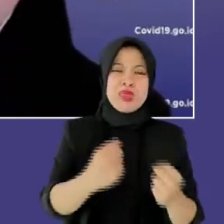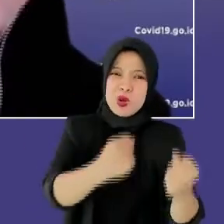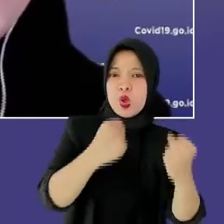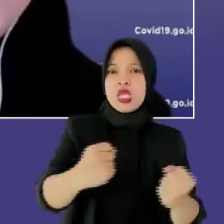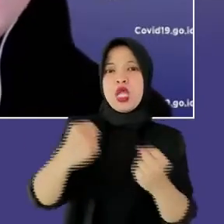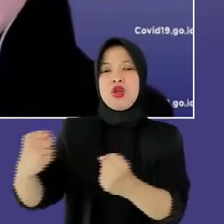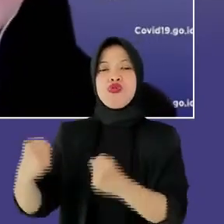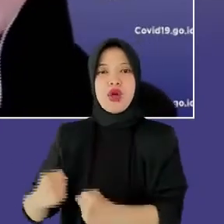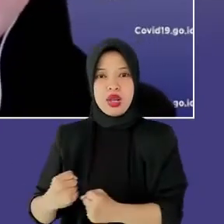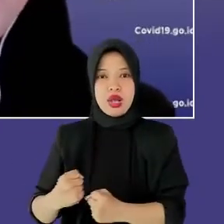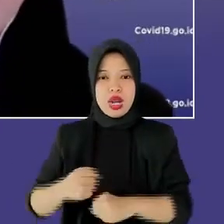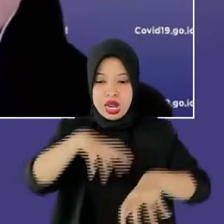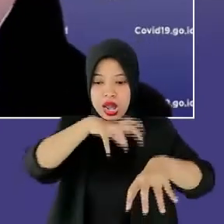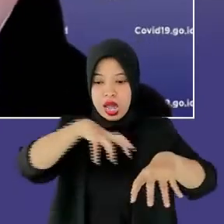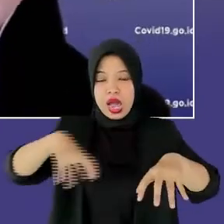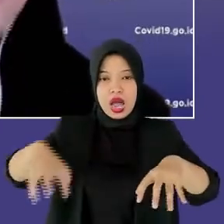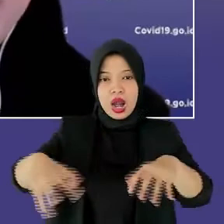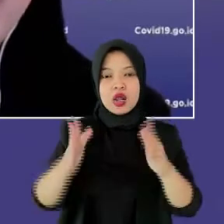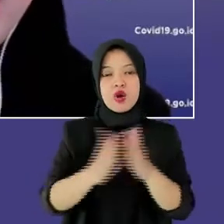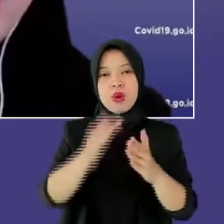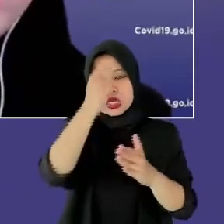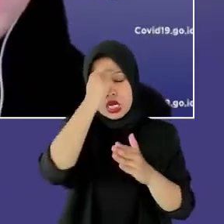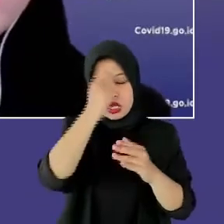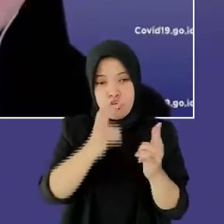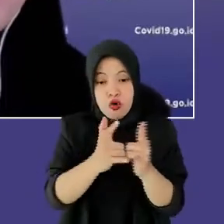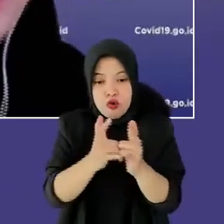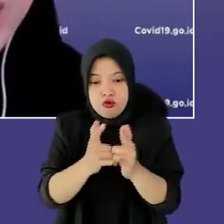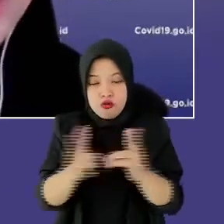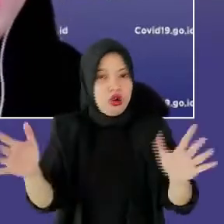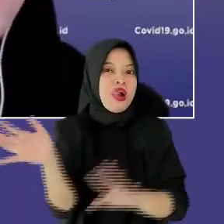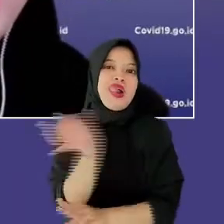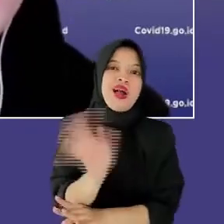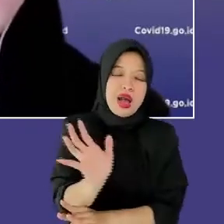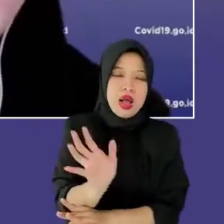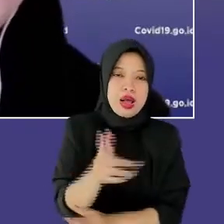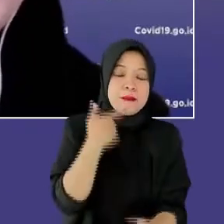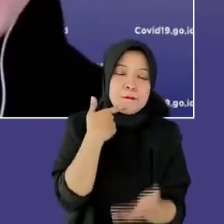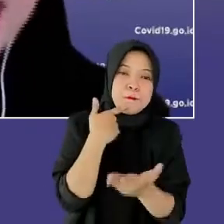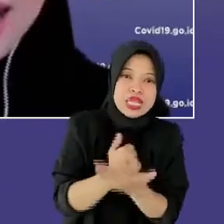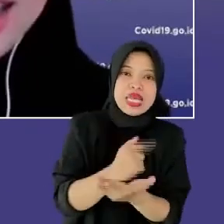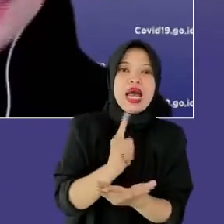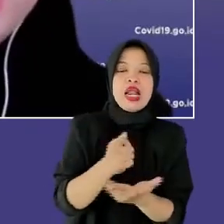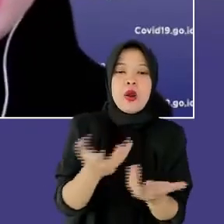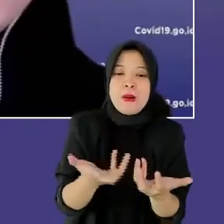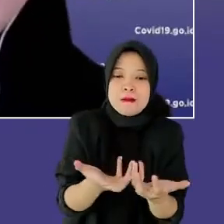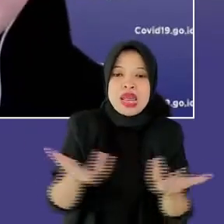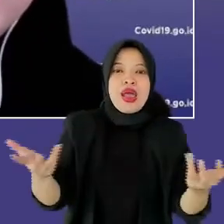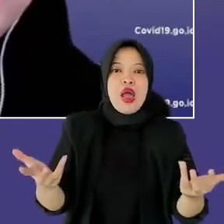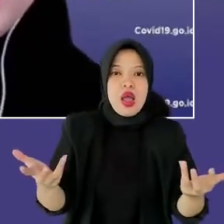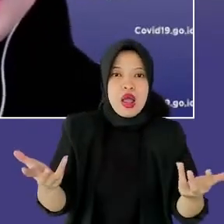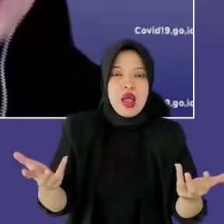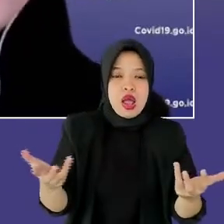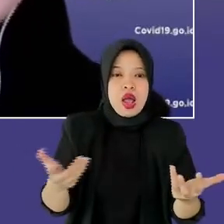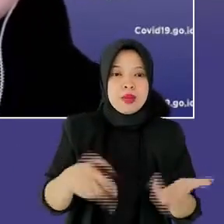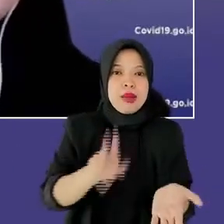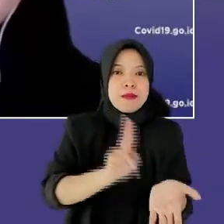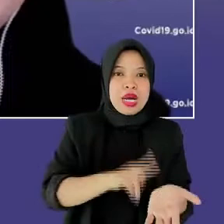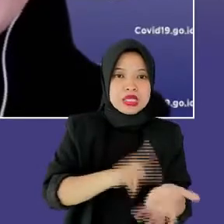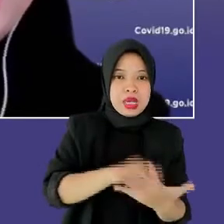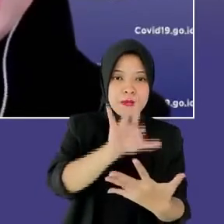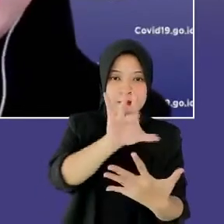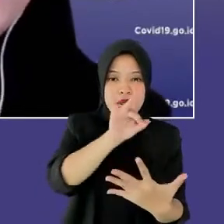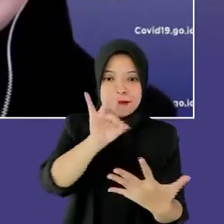menguatkan, sehingga rumah sakit rujukan tidak penuh, karena salah satu kunci penanganan adalah membedakan, kita mengklasifikasi